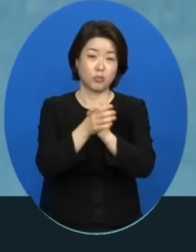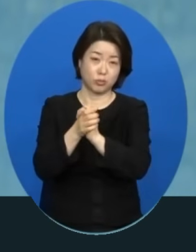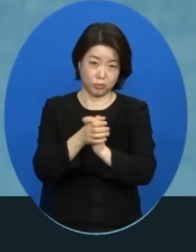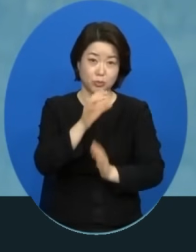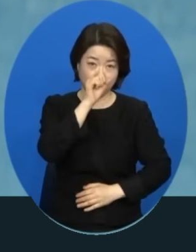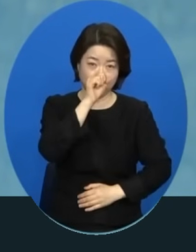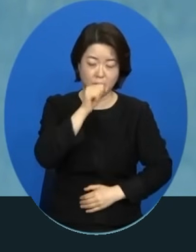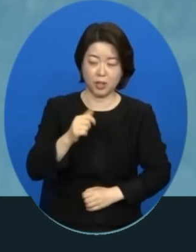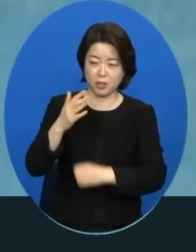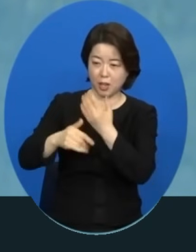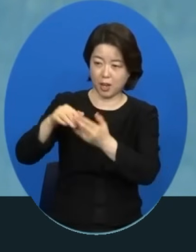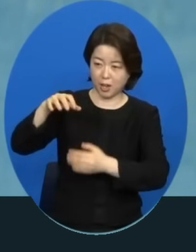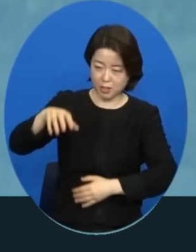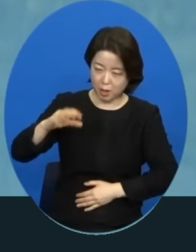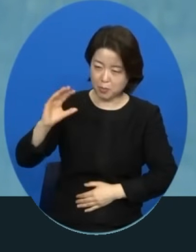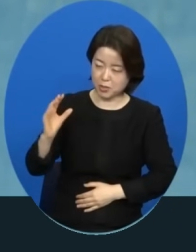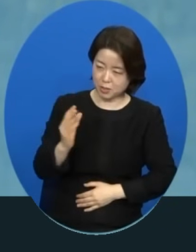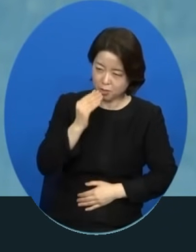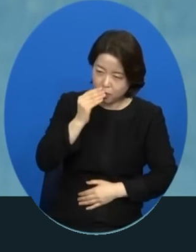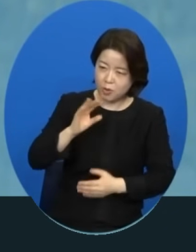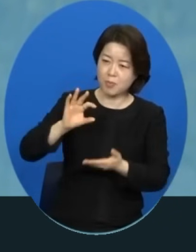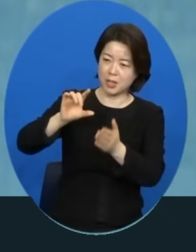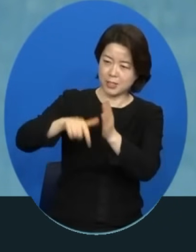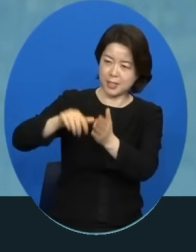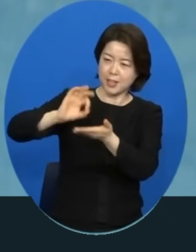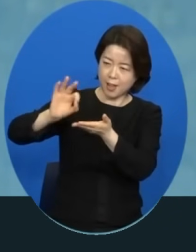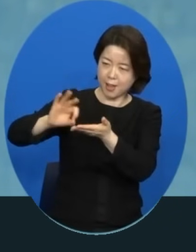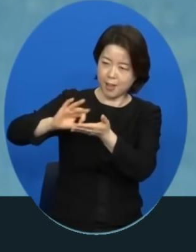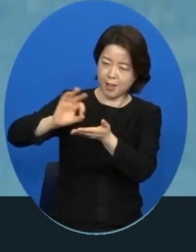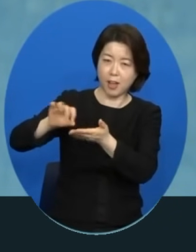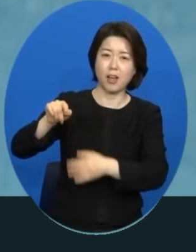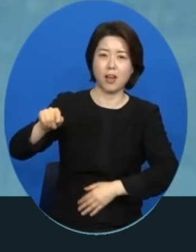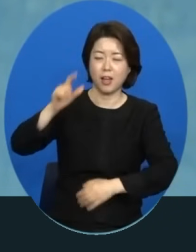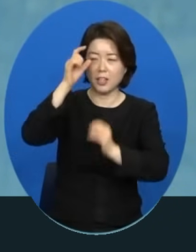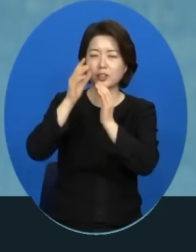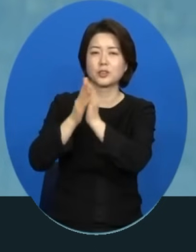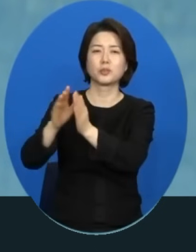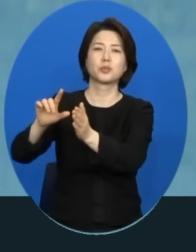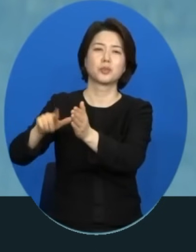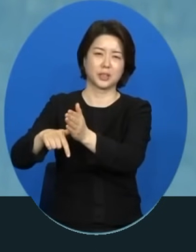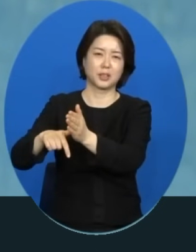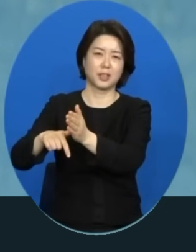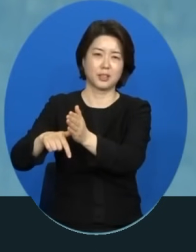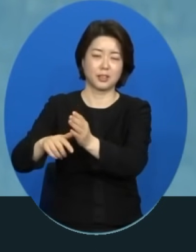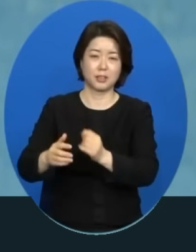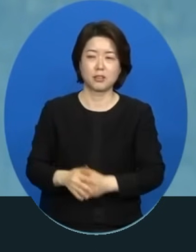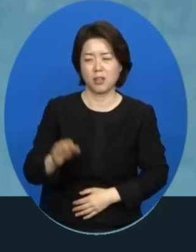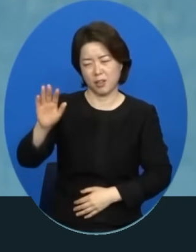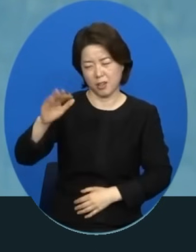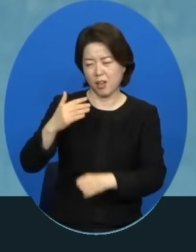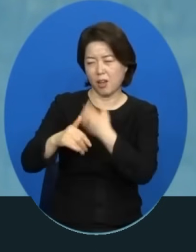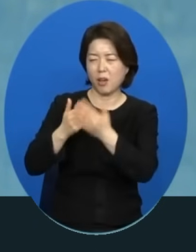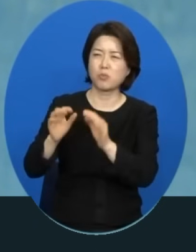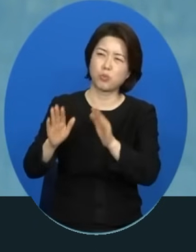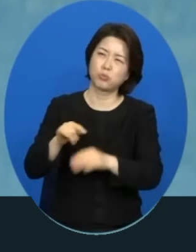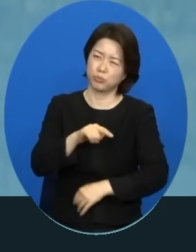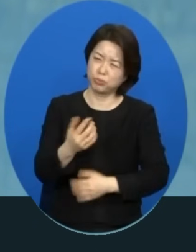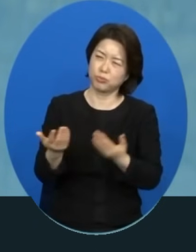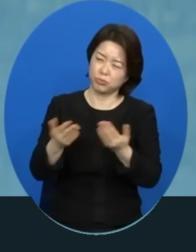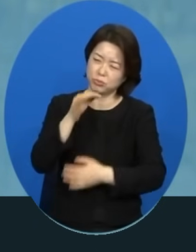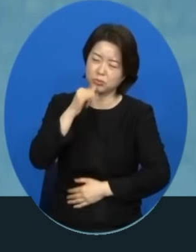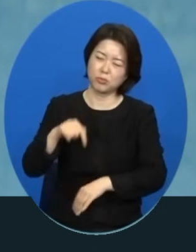하나님 앞에서 거룩한 허비하는 시간이 기도 시간이에요. 하나님, 오늘 이런 일이 있었는데 마음이